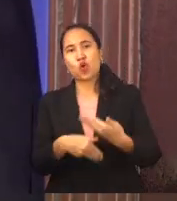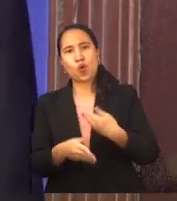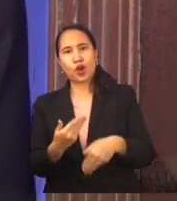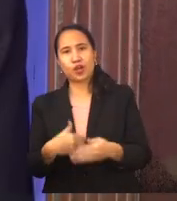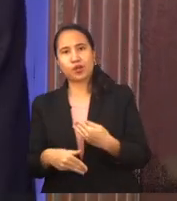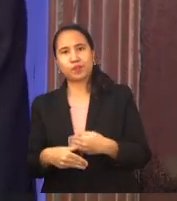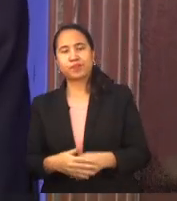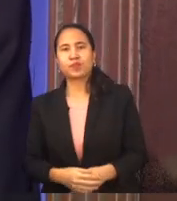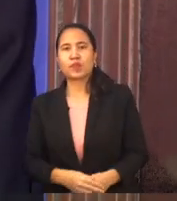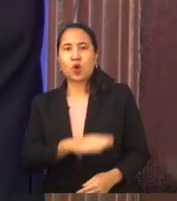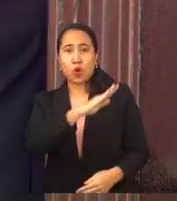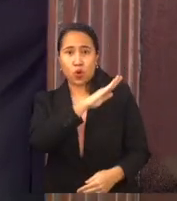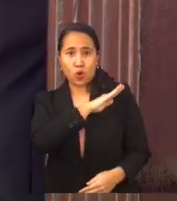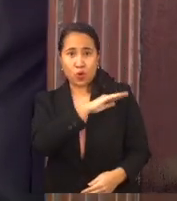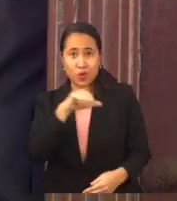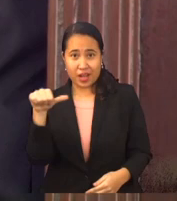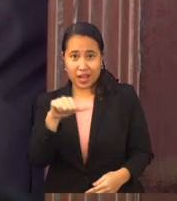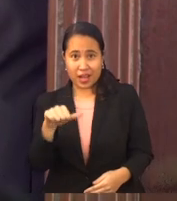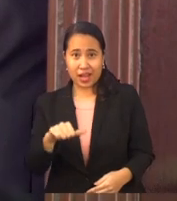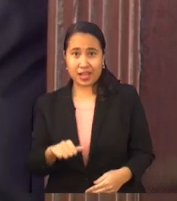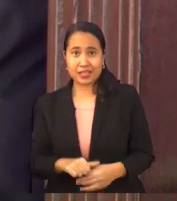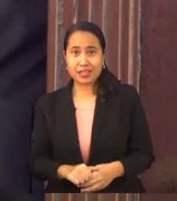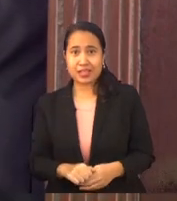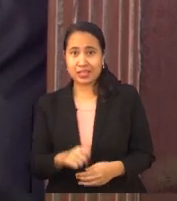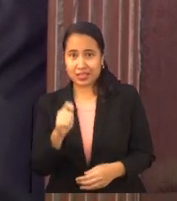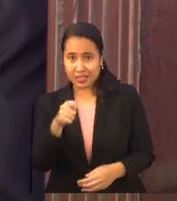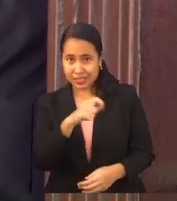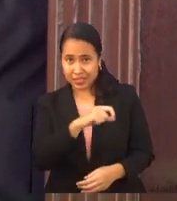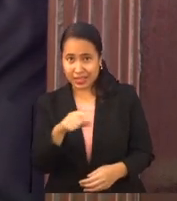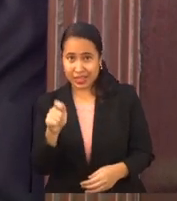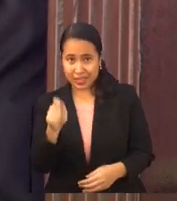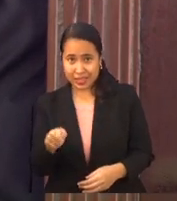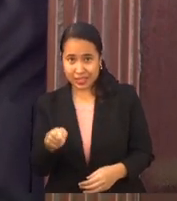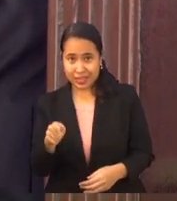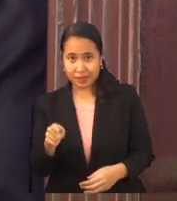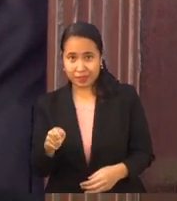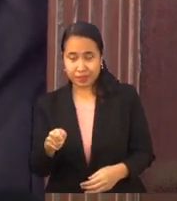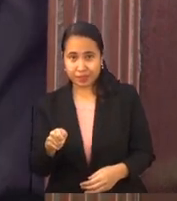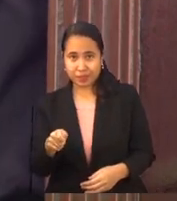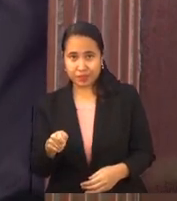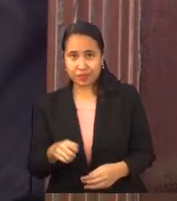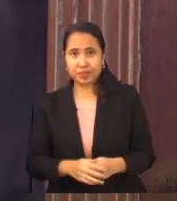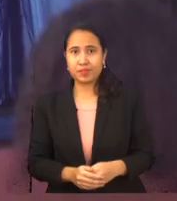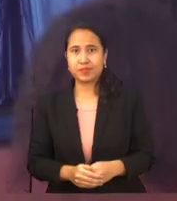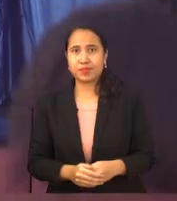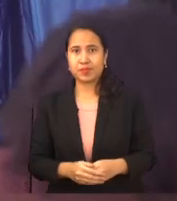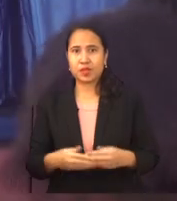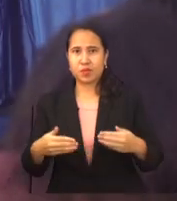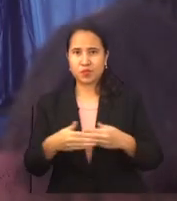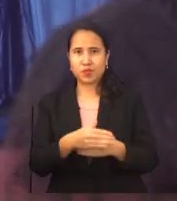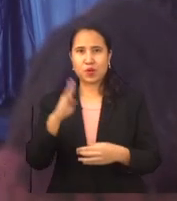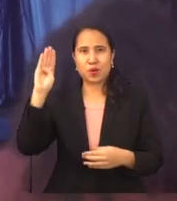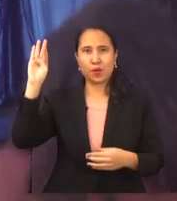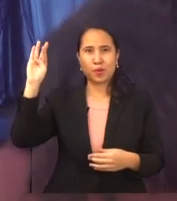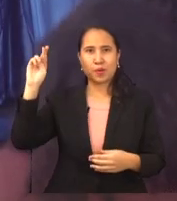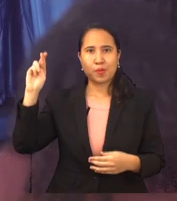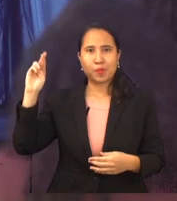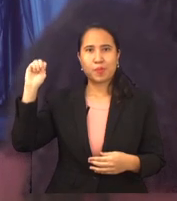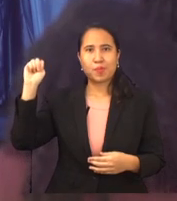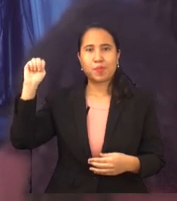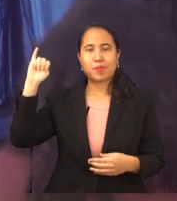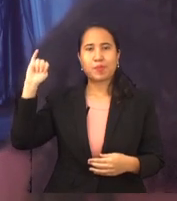Verder is de plaatsvervangend secretaris, meester Moira Breidel, ook laatstelijk